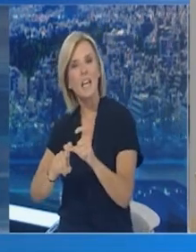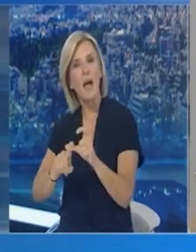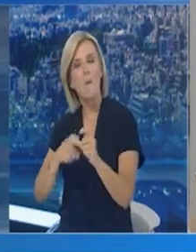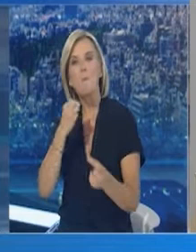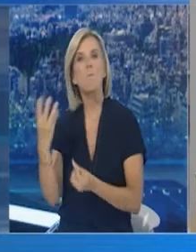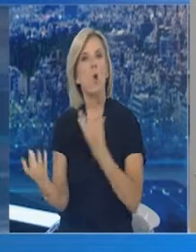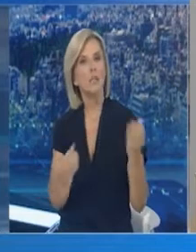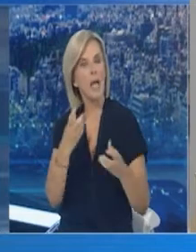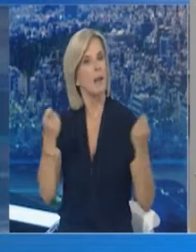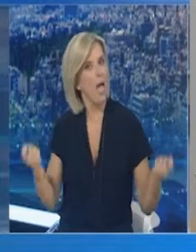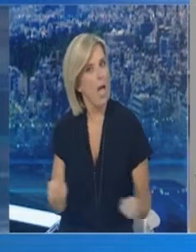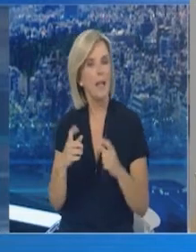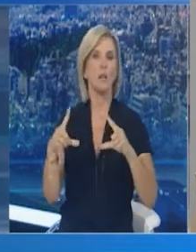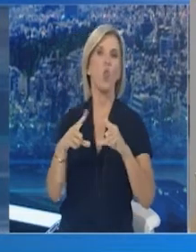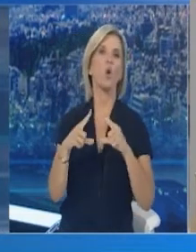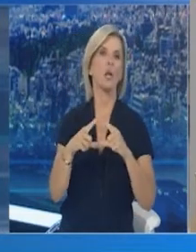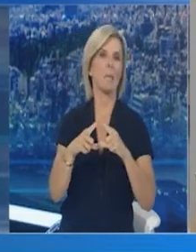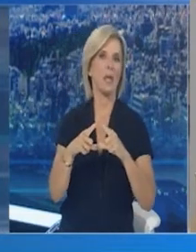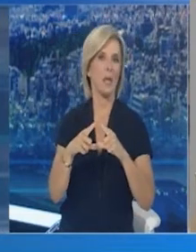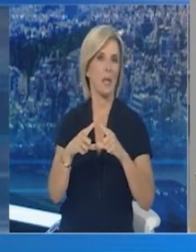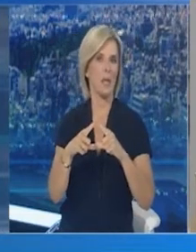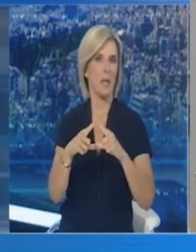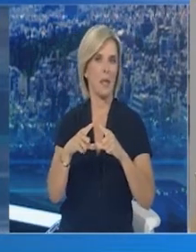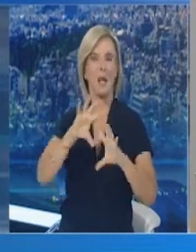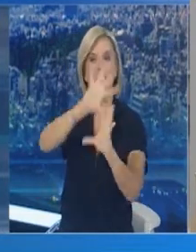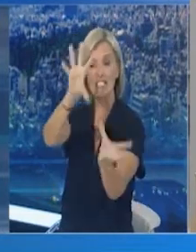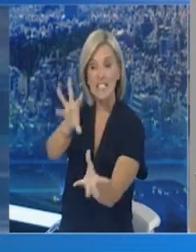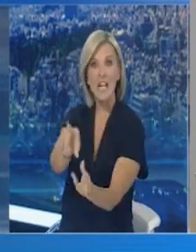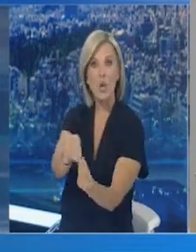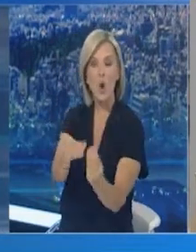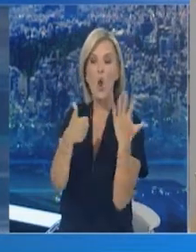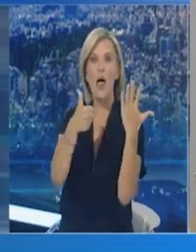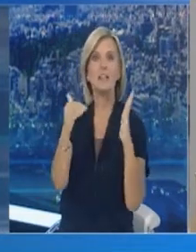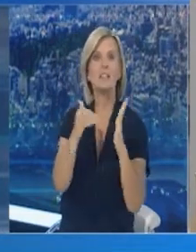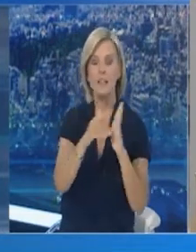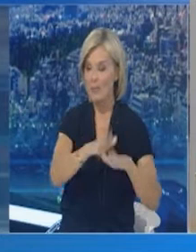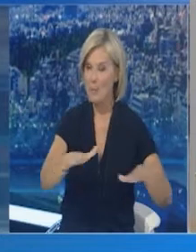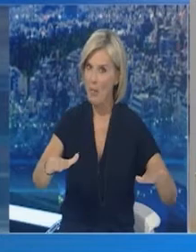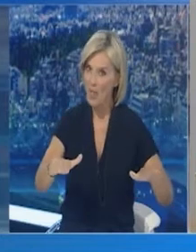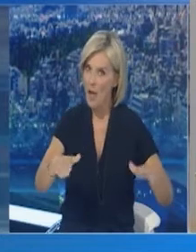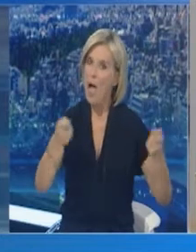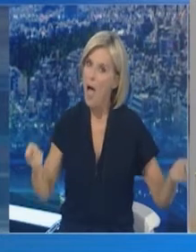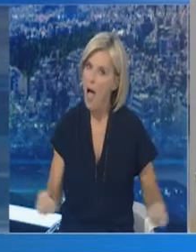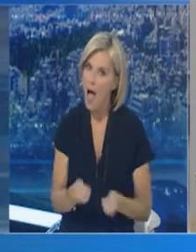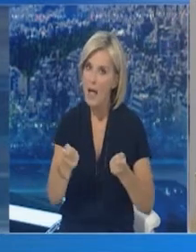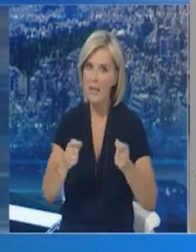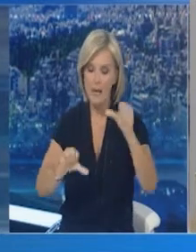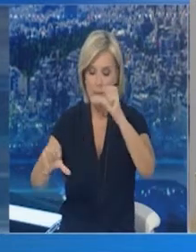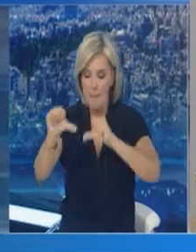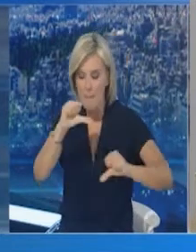3.732 παιδιών. Συνολικά 6.000 δηλαδή παιδιά πήραν μέρος σε αυτές τις μελέτες των εταιριών Pfizer και Moderna.